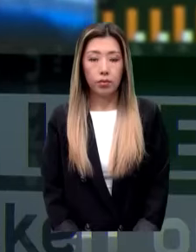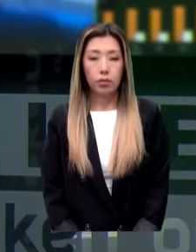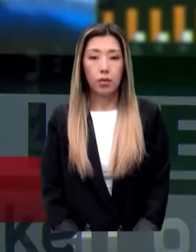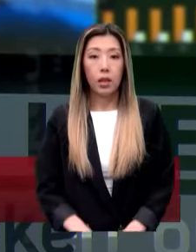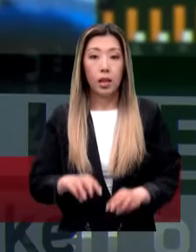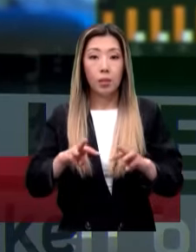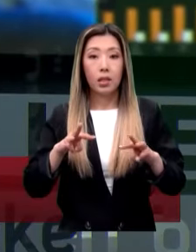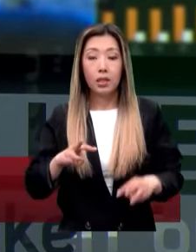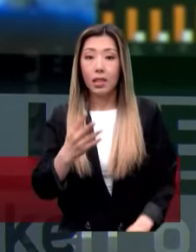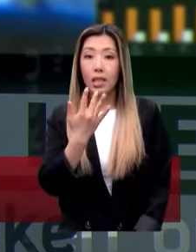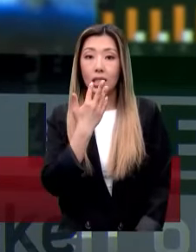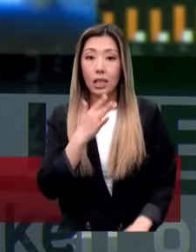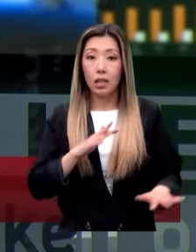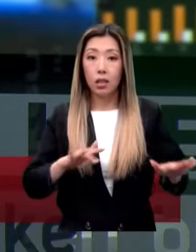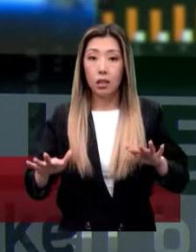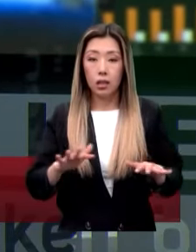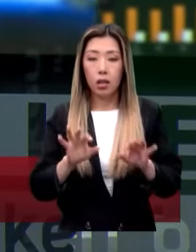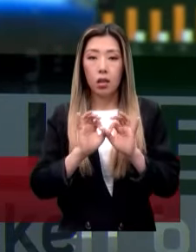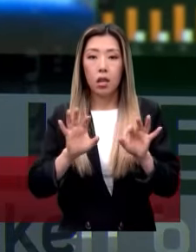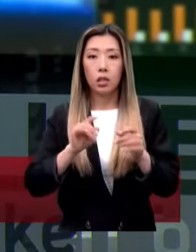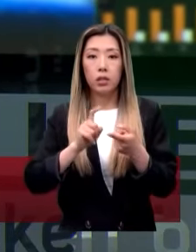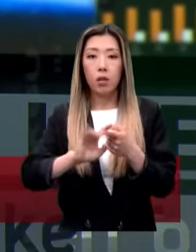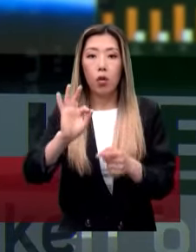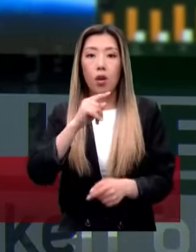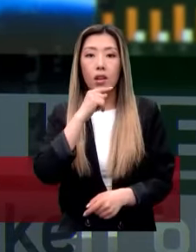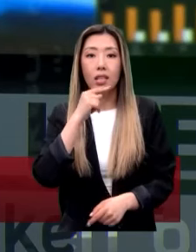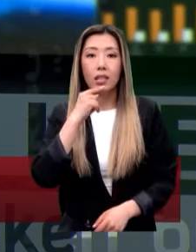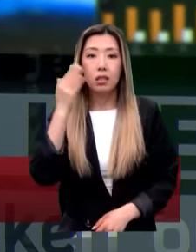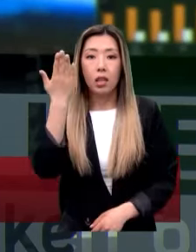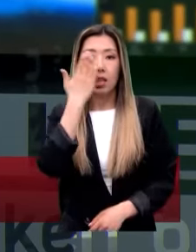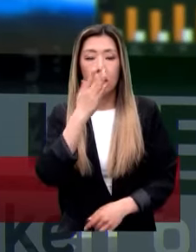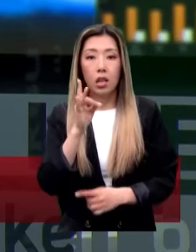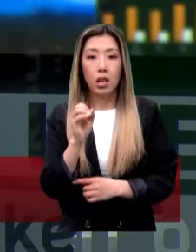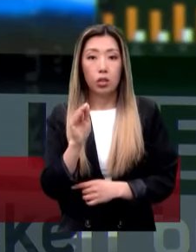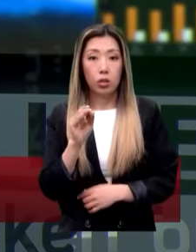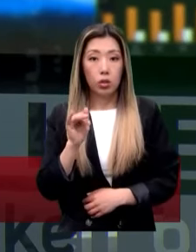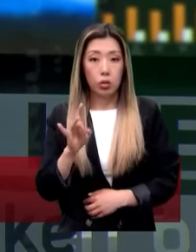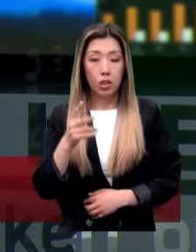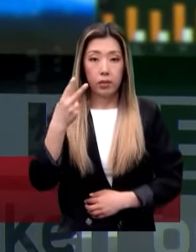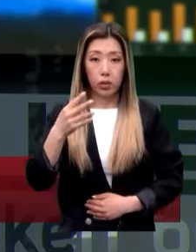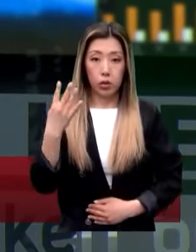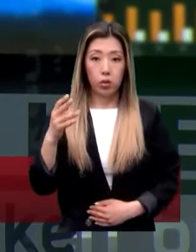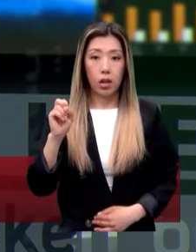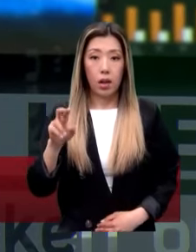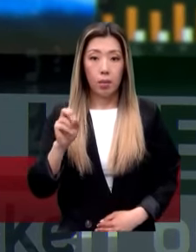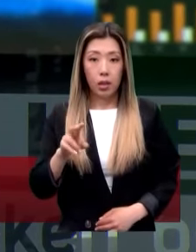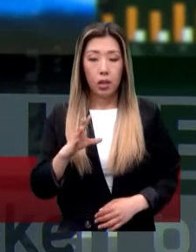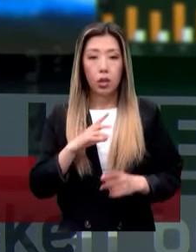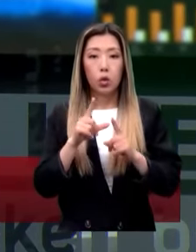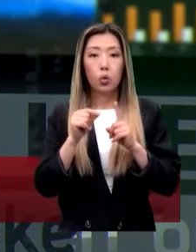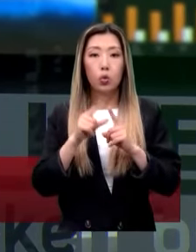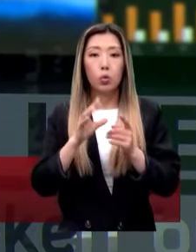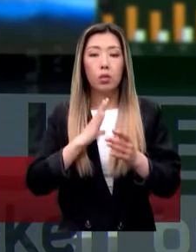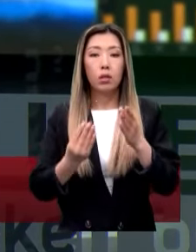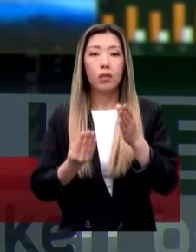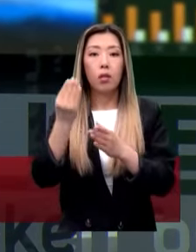Министерство иностранных дел Казахстана прокомментировали высказывание российского кинорежиссера Тиграна Киасаяна. 24 апреля на YouTube-канале появилось видео, в